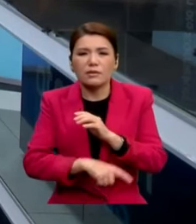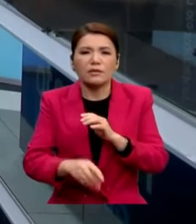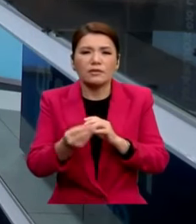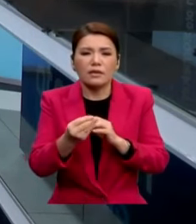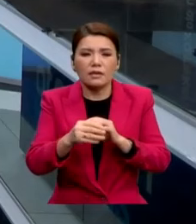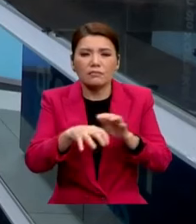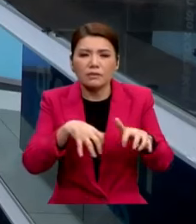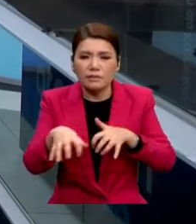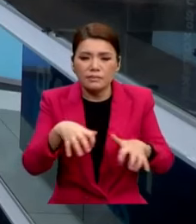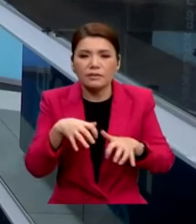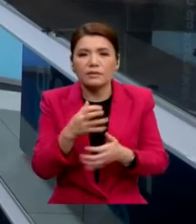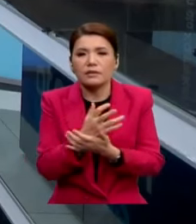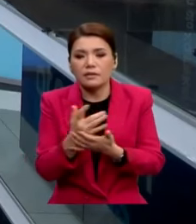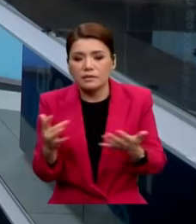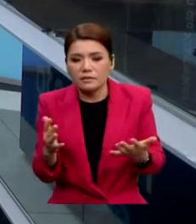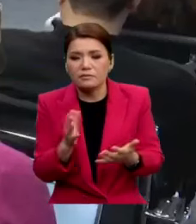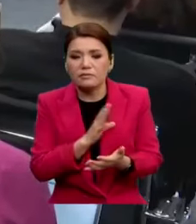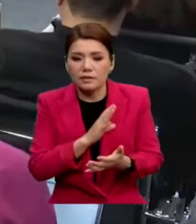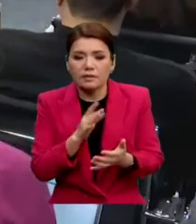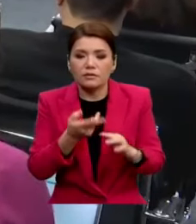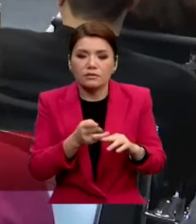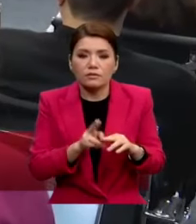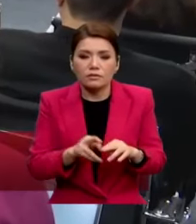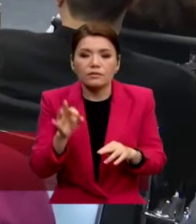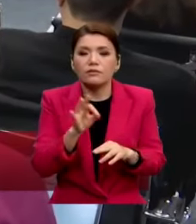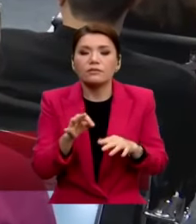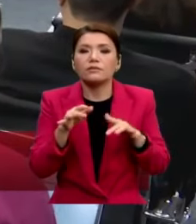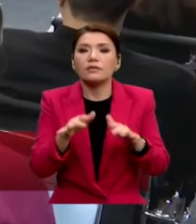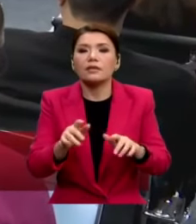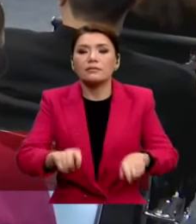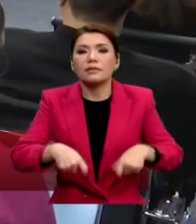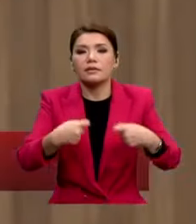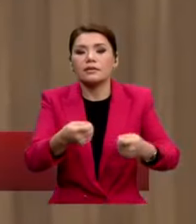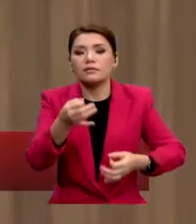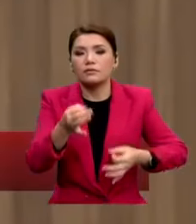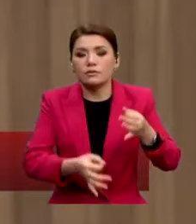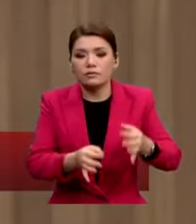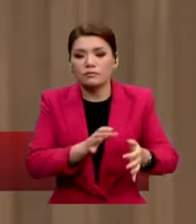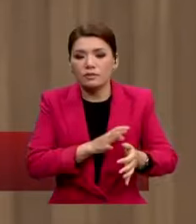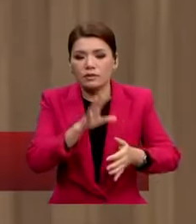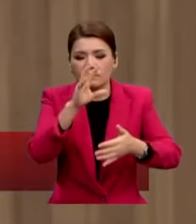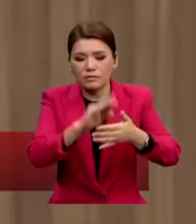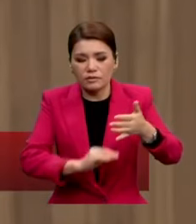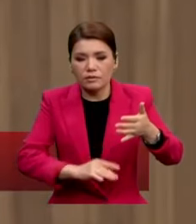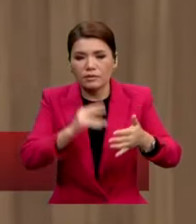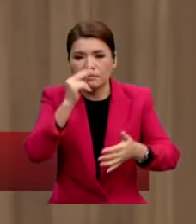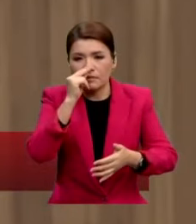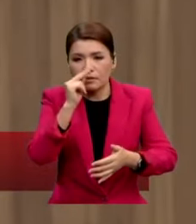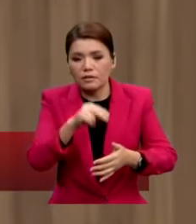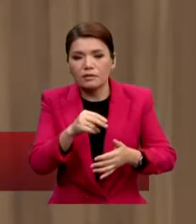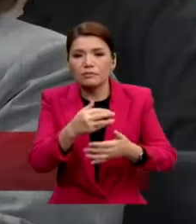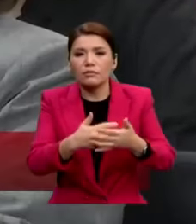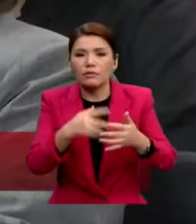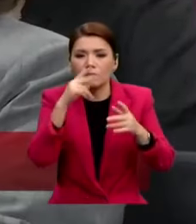Новые подробности скандального дела сегодня озвучили в «Антикоре». Дело уже направлено в суд. Впрочем, это не весь перечень обвинений в адрес